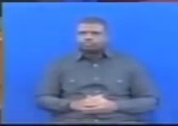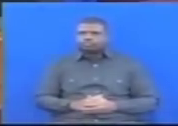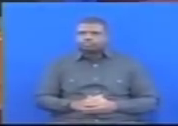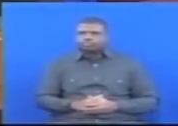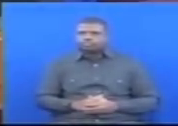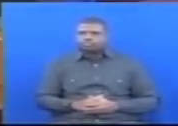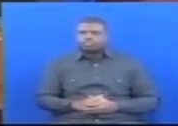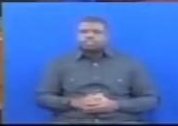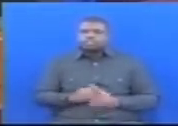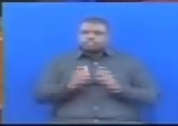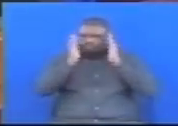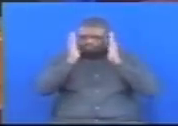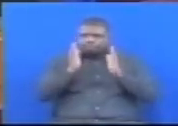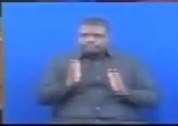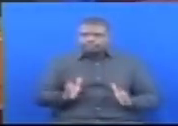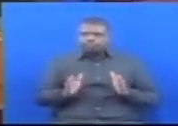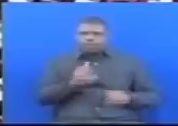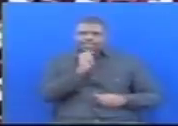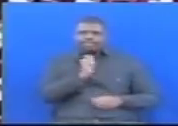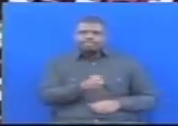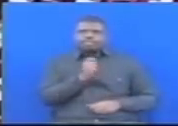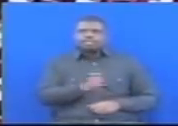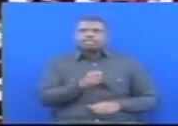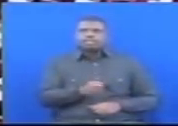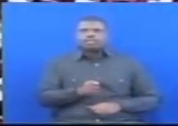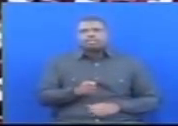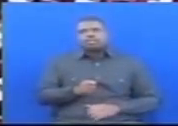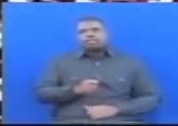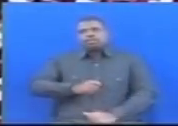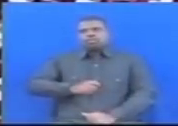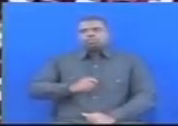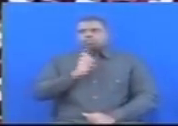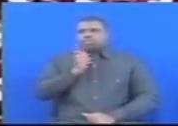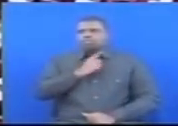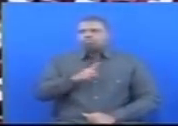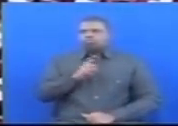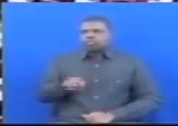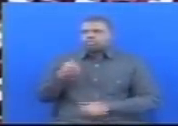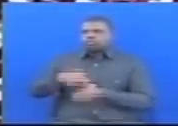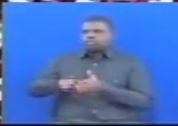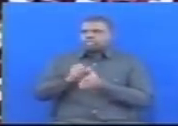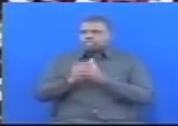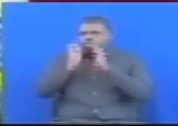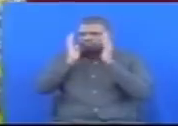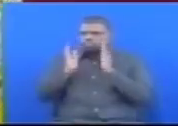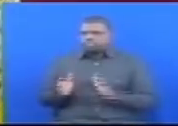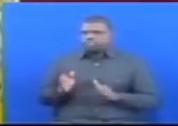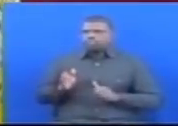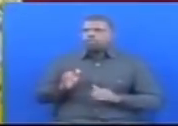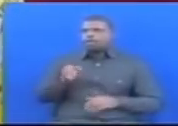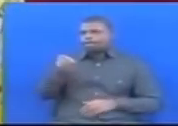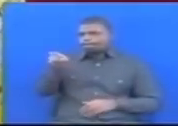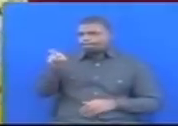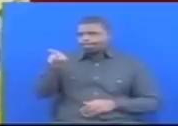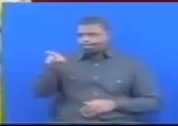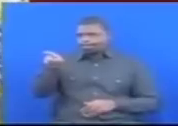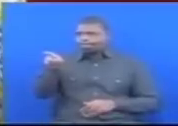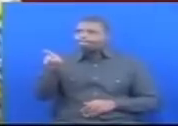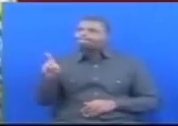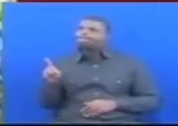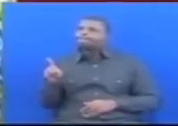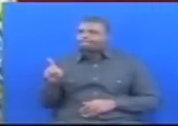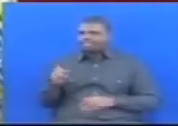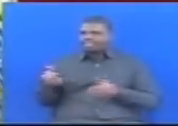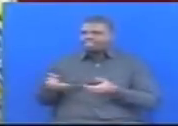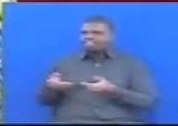Mheshimiwa Spika, napenda kujibu swali la nyongeza la Mheshimiwa Asha Abdalla Juma,